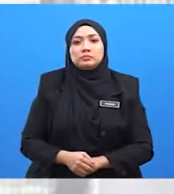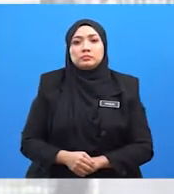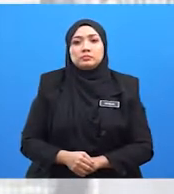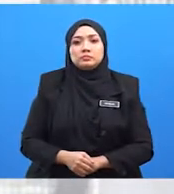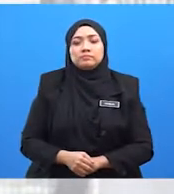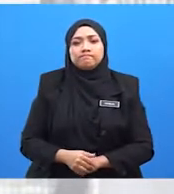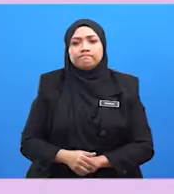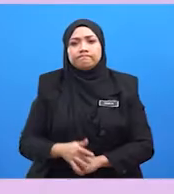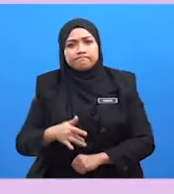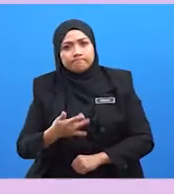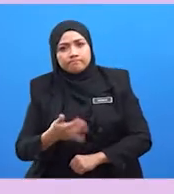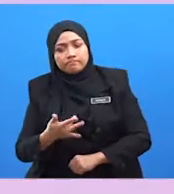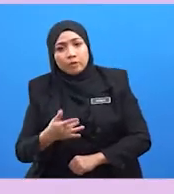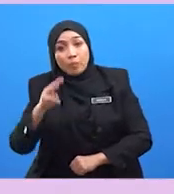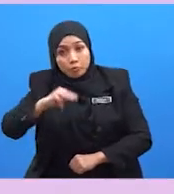Katakanlah kita jawab.